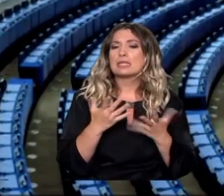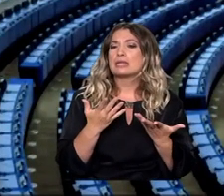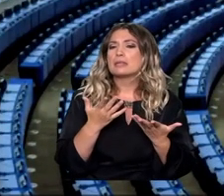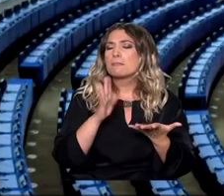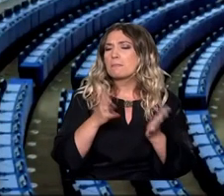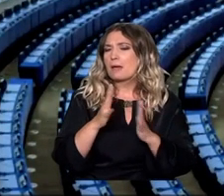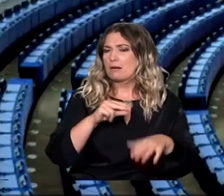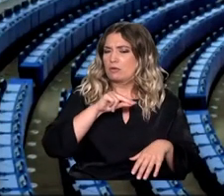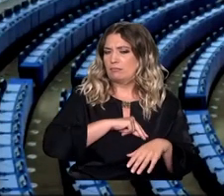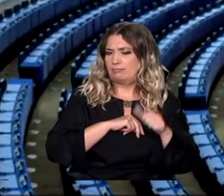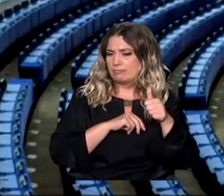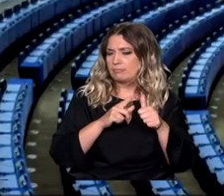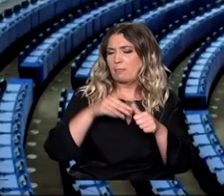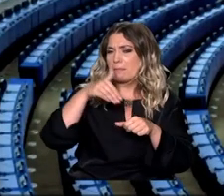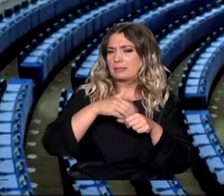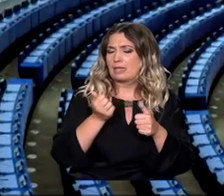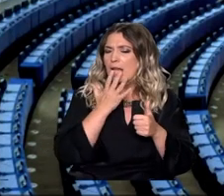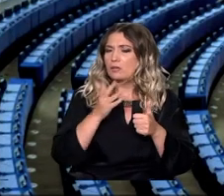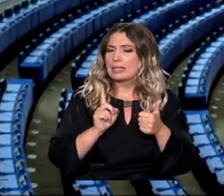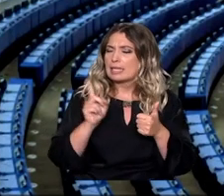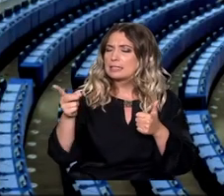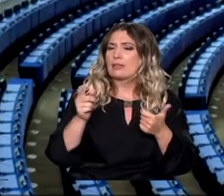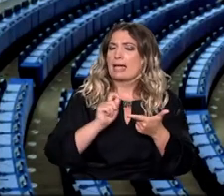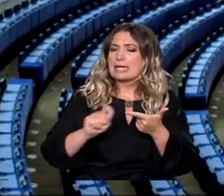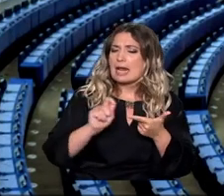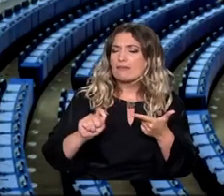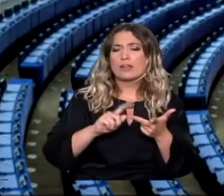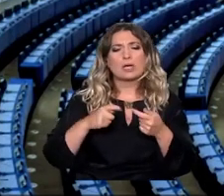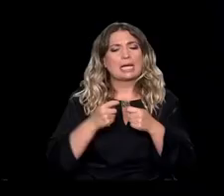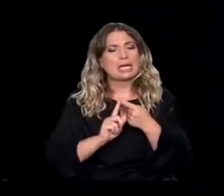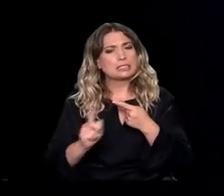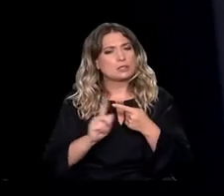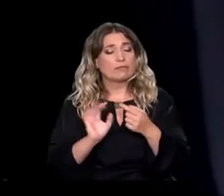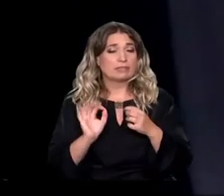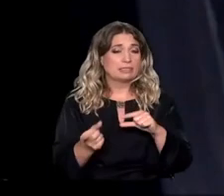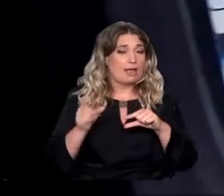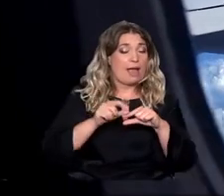Ευρωπαϊκής Ένωσης, τα έξοδα ταξιδίων, τα έξοδα γραφείου, τα εισιτήρια και τα επιδόματα.